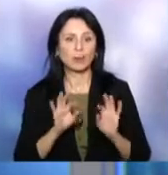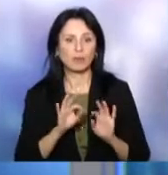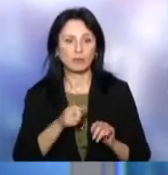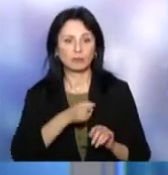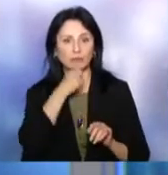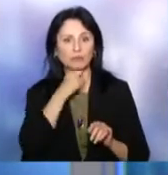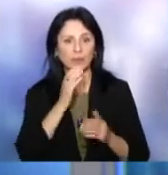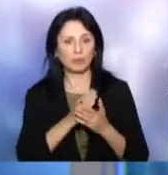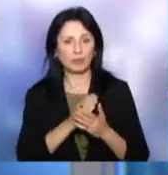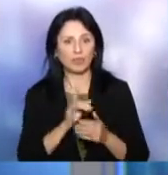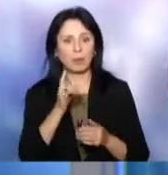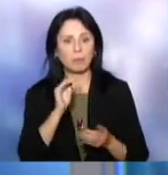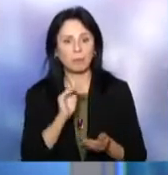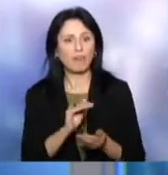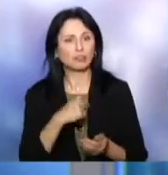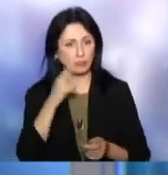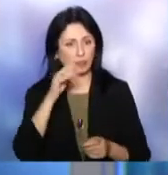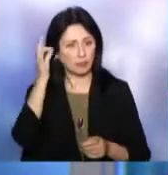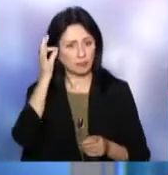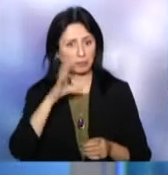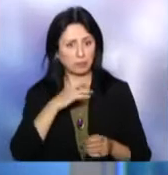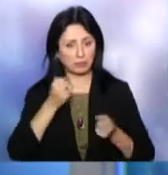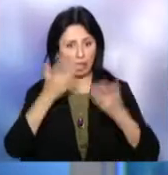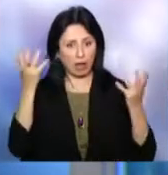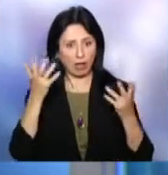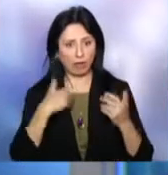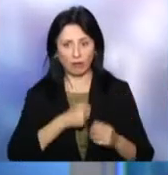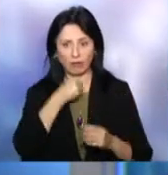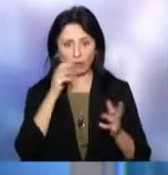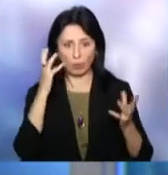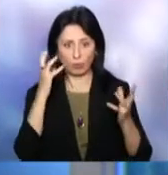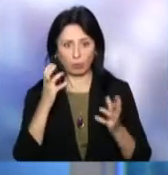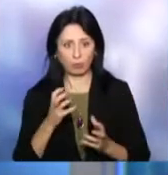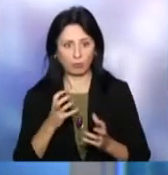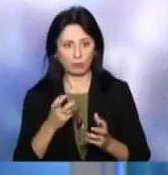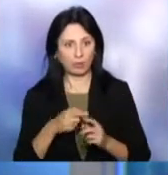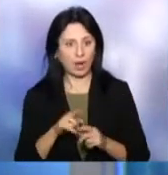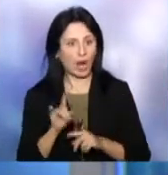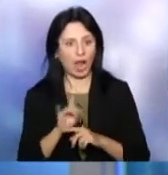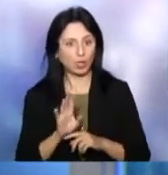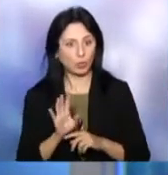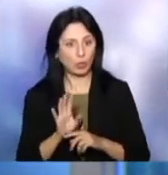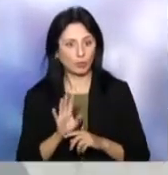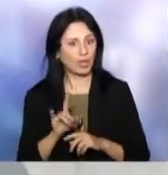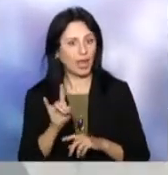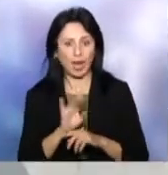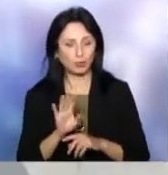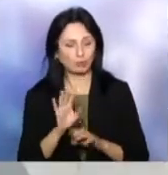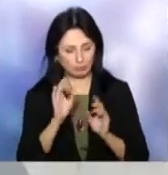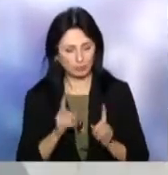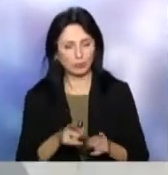ზრდასრული ადამიანები, რომ ბავშვობაში ისეთ თმა მე ქერა მქონდა, ანუ ეს ადამიანები სულაც არ იტყუებიან. დასაკვირველია. დია.